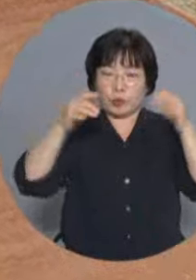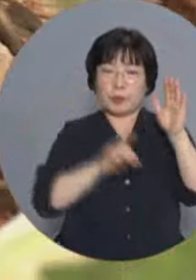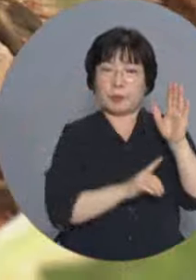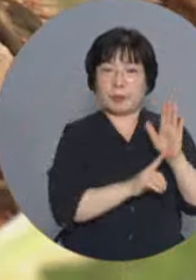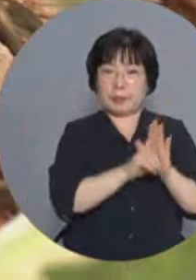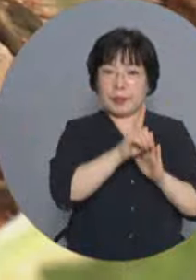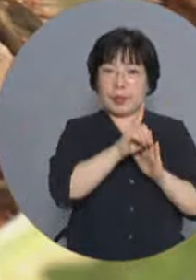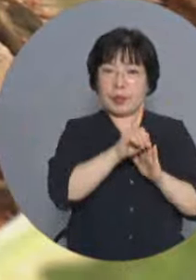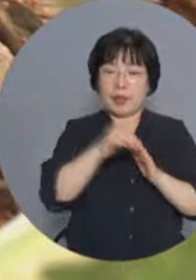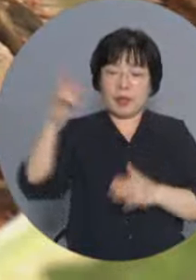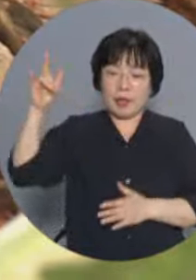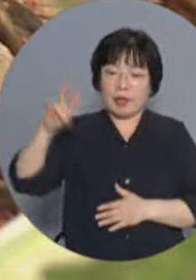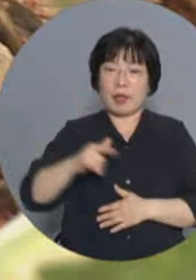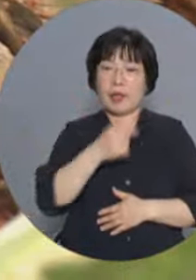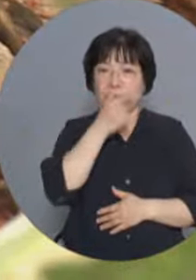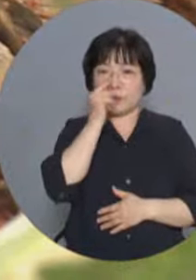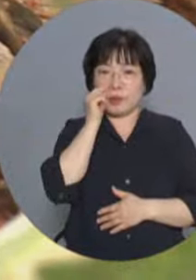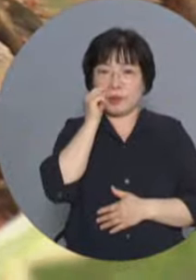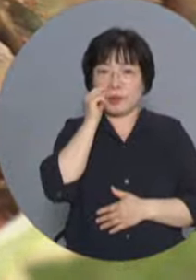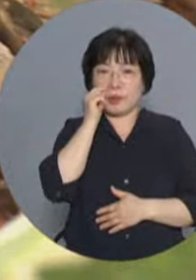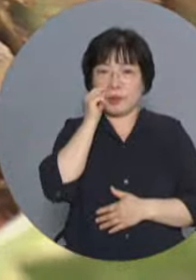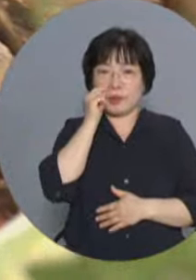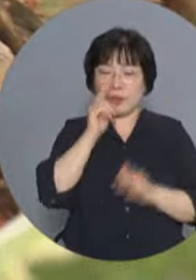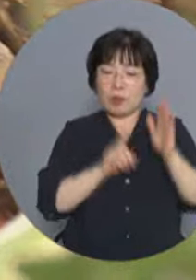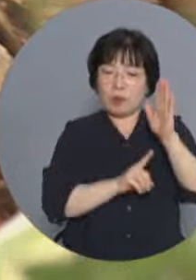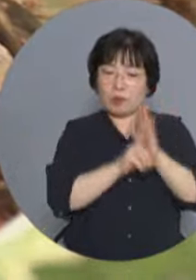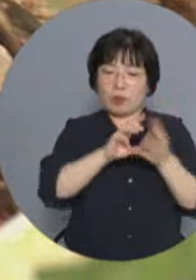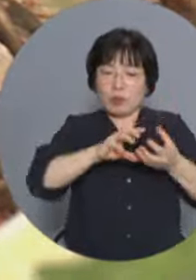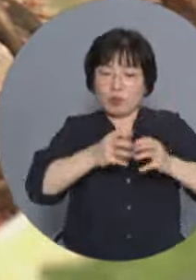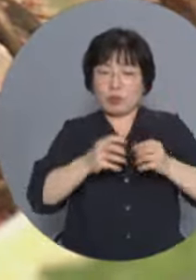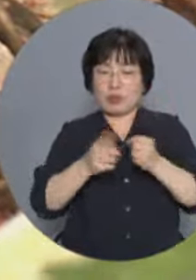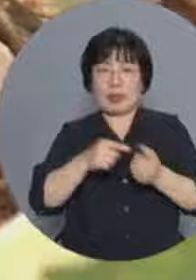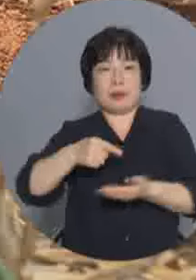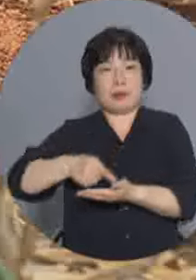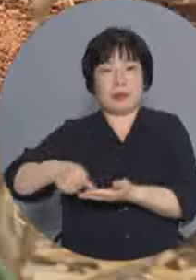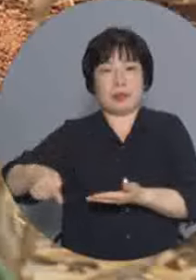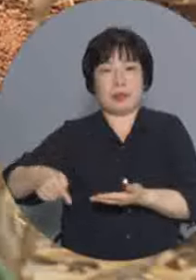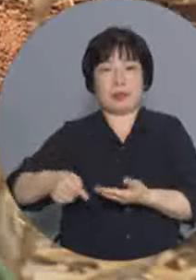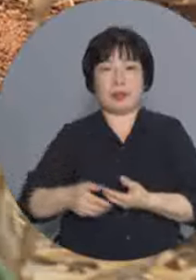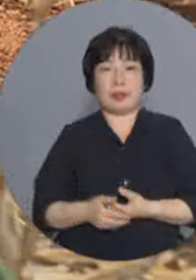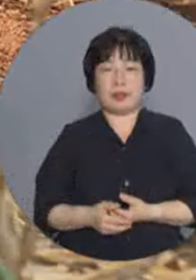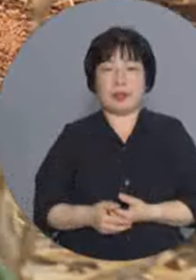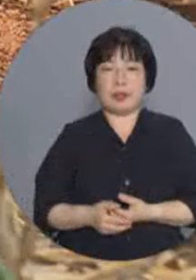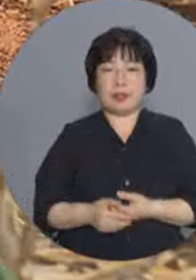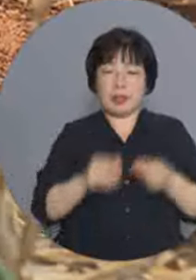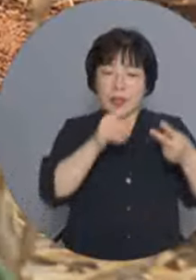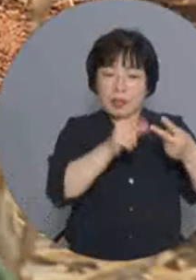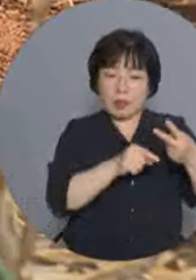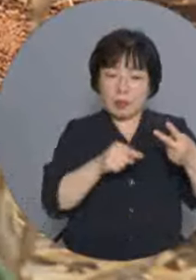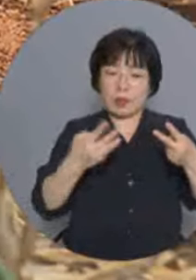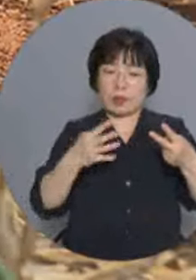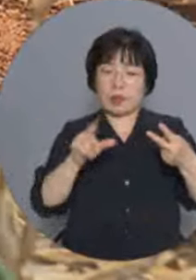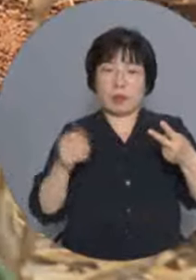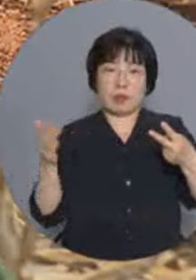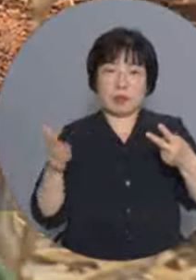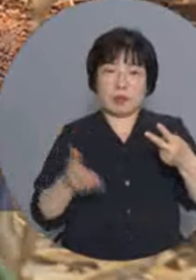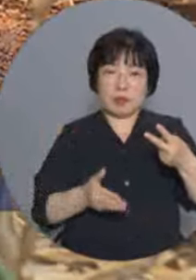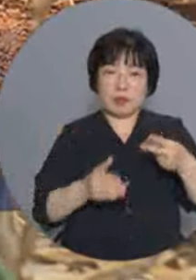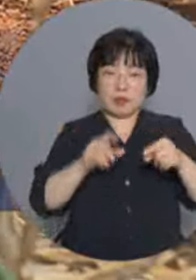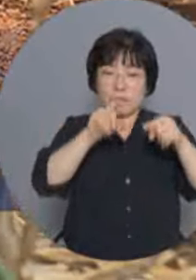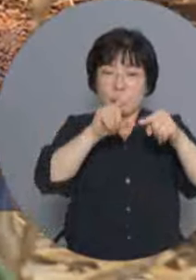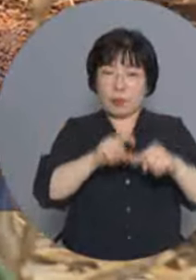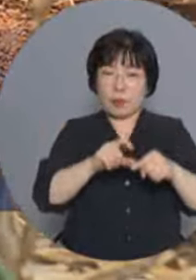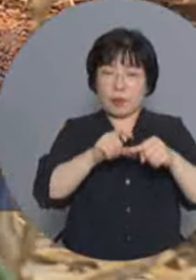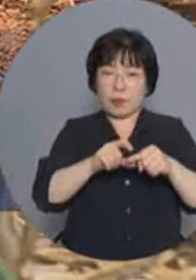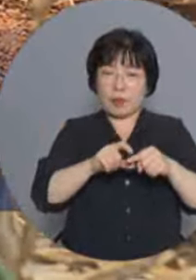증가하고 일조량은 부족했던 만큼 이상기후로 인한 피해라는 겁니다. 2월부터 4월까지 평년